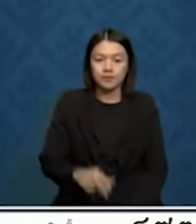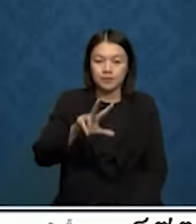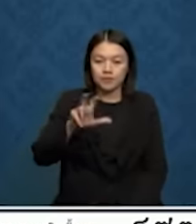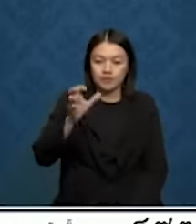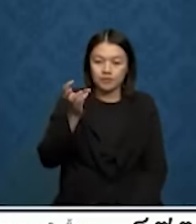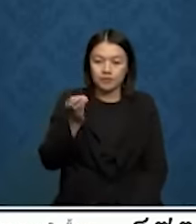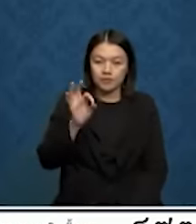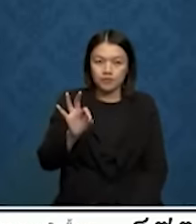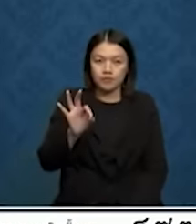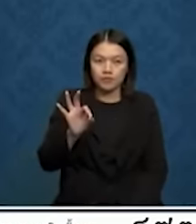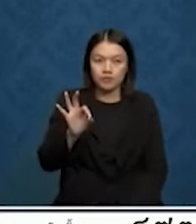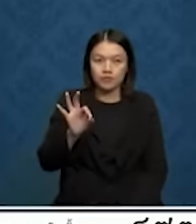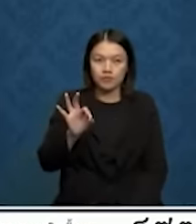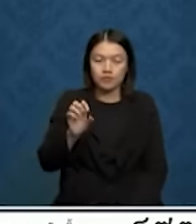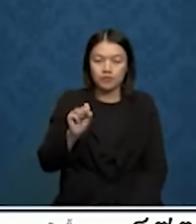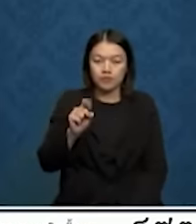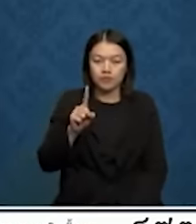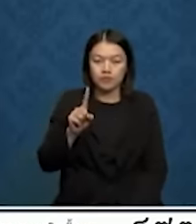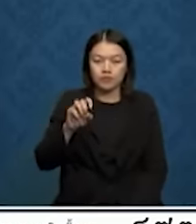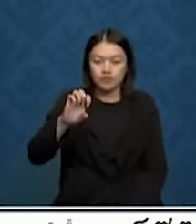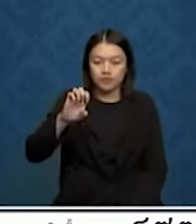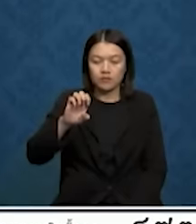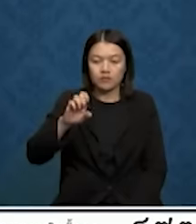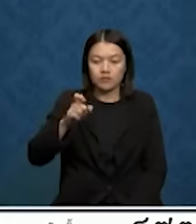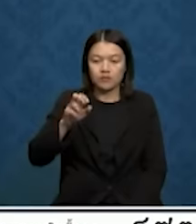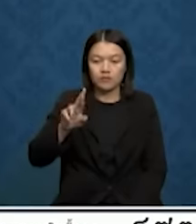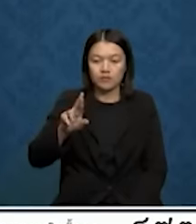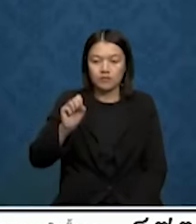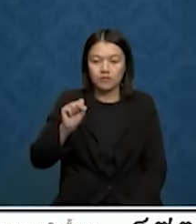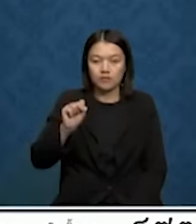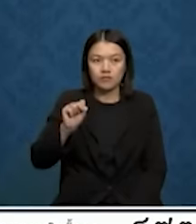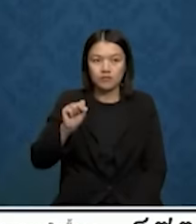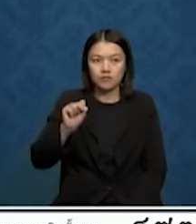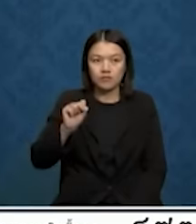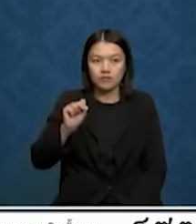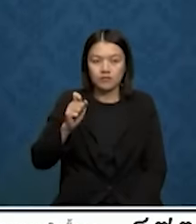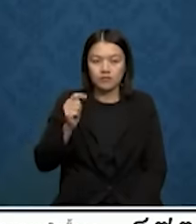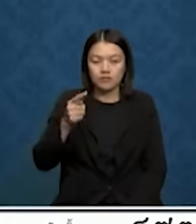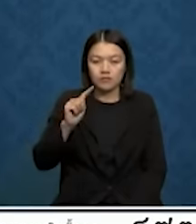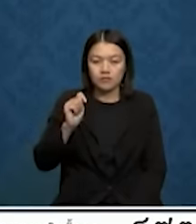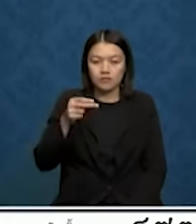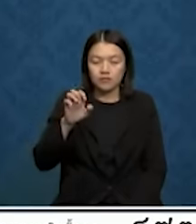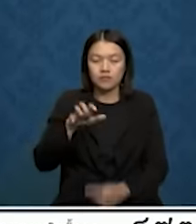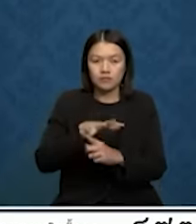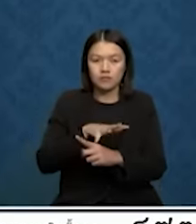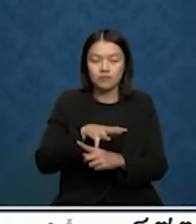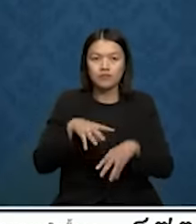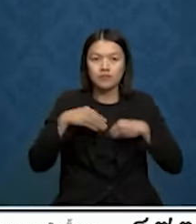369นายศิรสิทธิ์เลิศด้วยลาบ ศิรสิทธิ์เลิศด้วยลาบเห็นชอบครับ